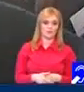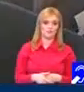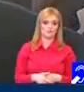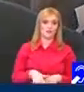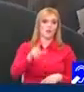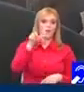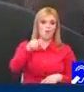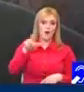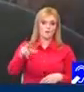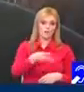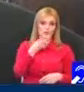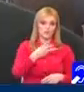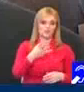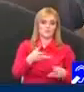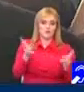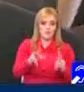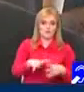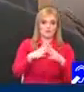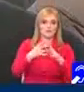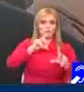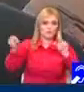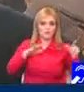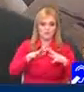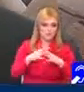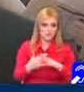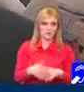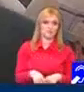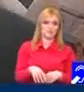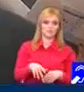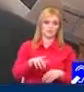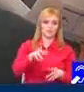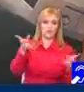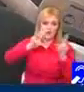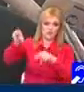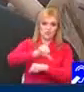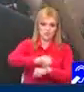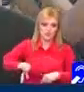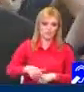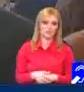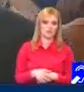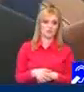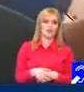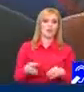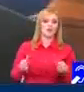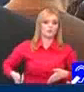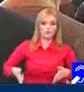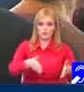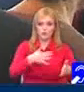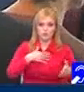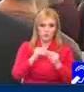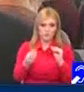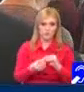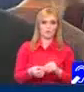fie mai mult în sat, să nu plece pe hotare. A doilea este drumurile și o problemă, cred